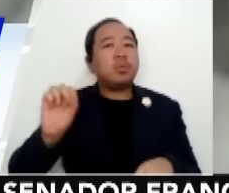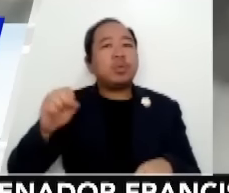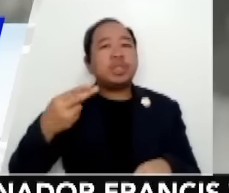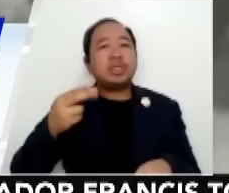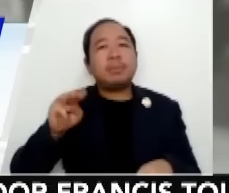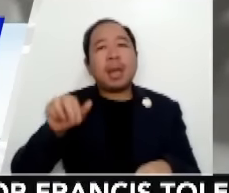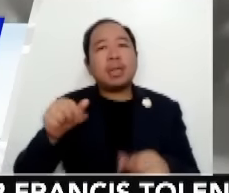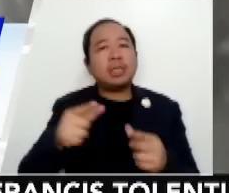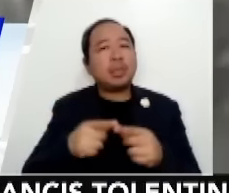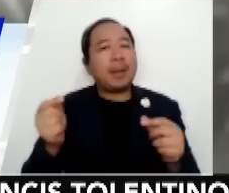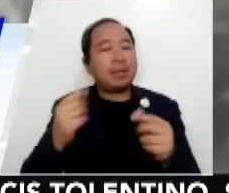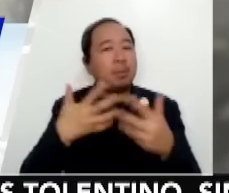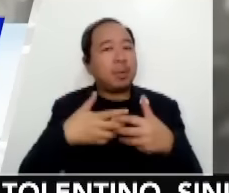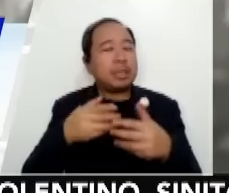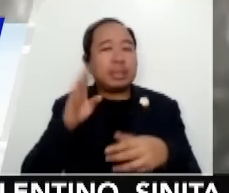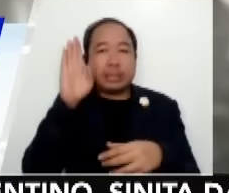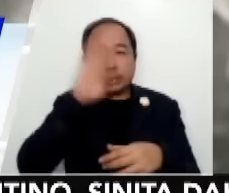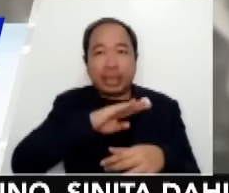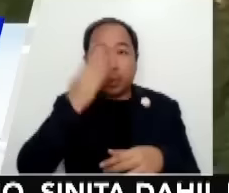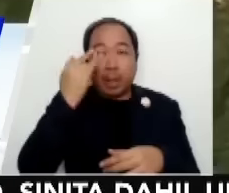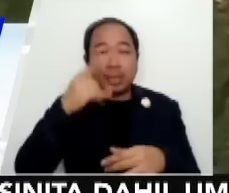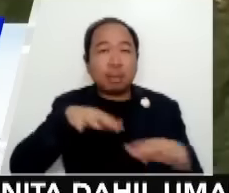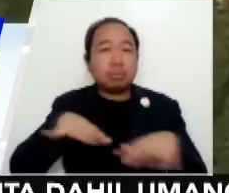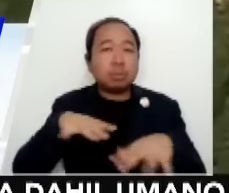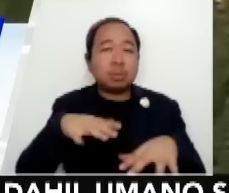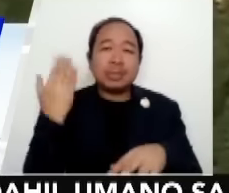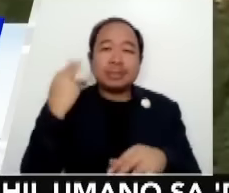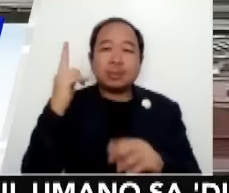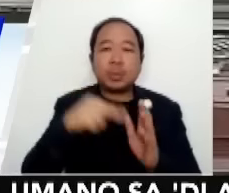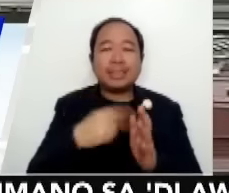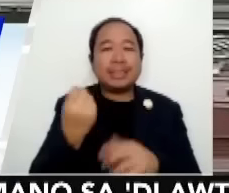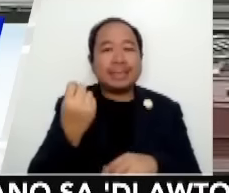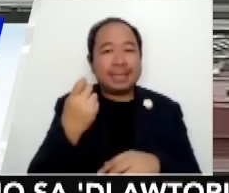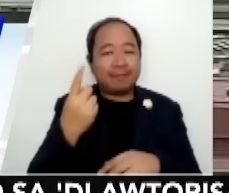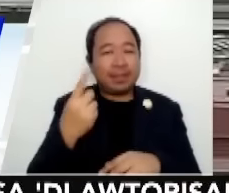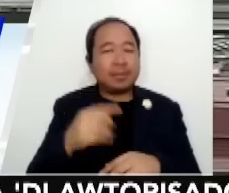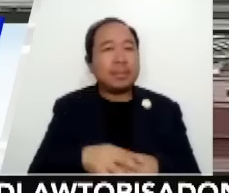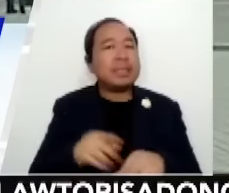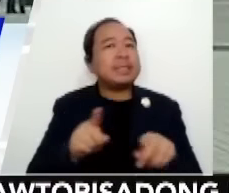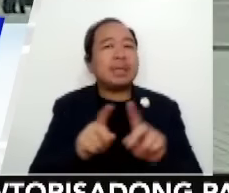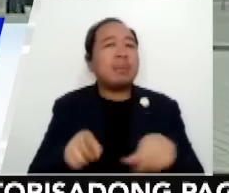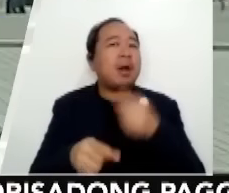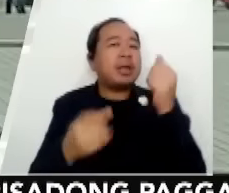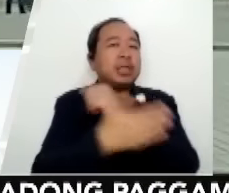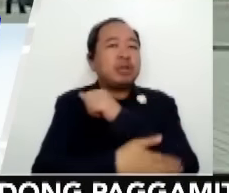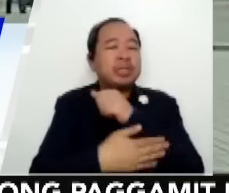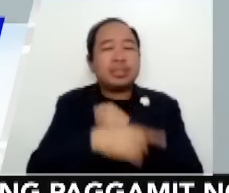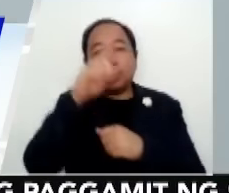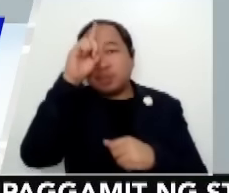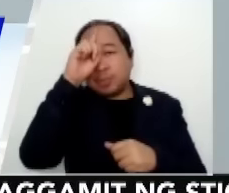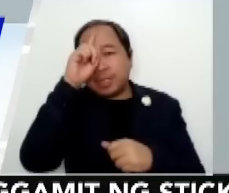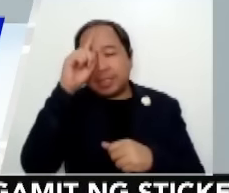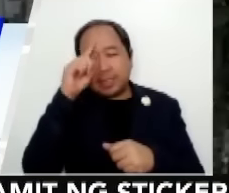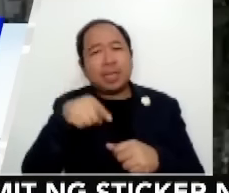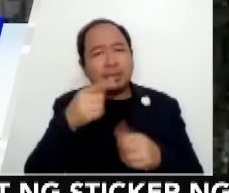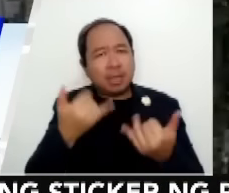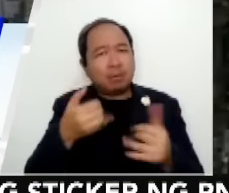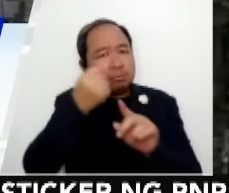lindol sa Japan noong 2011. Maging ang ilang bansa gaya ng Germany na nagsusulong din ng green